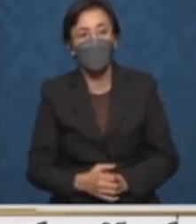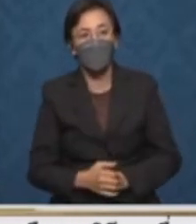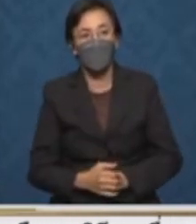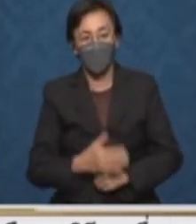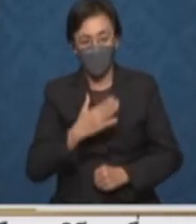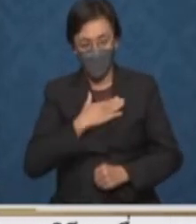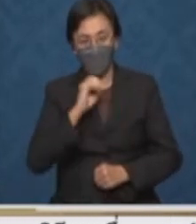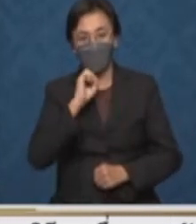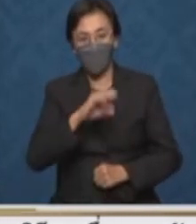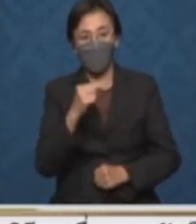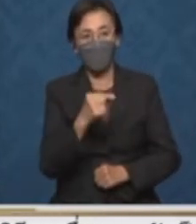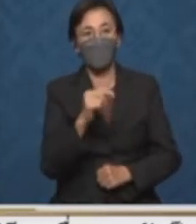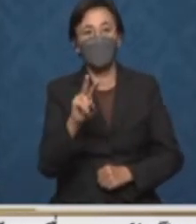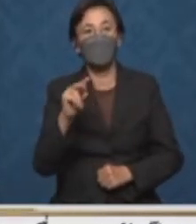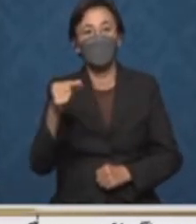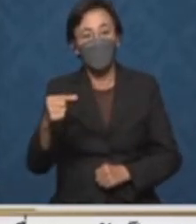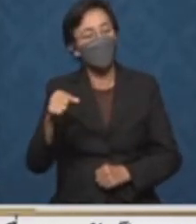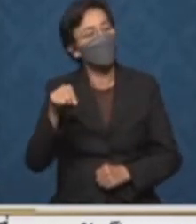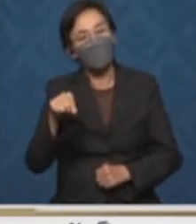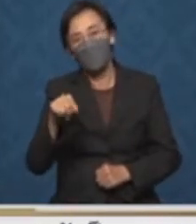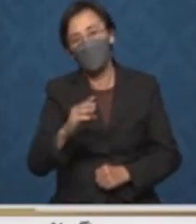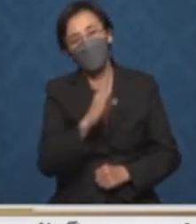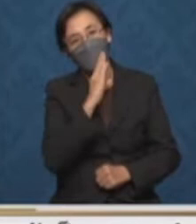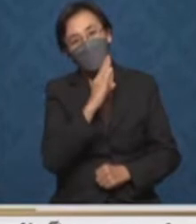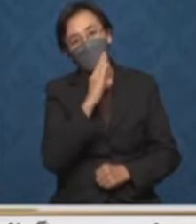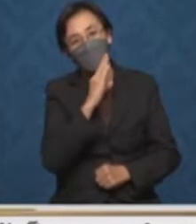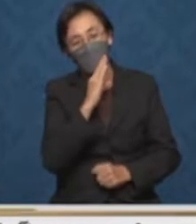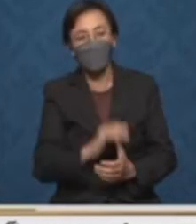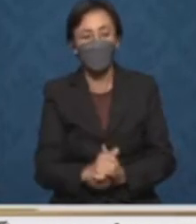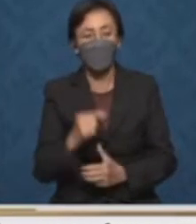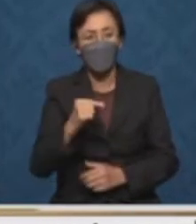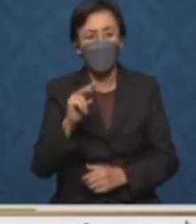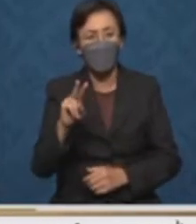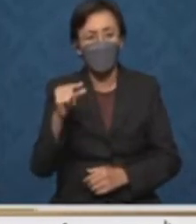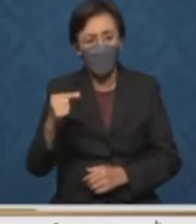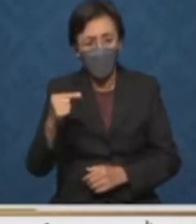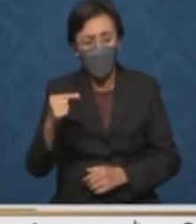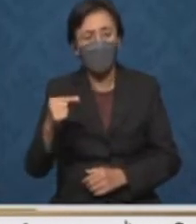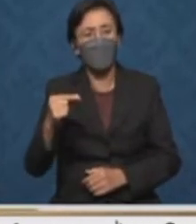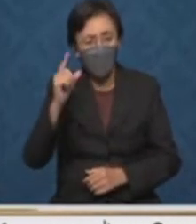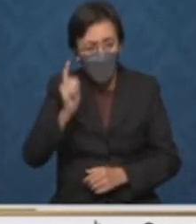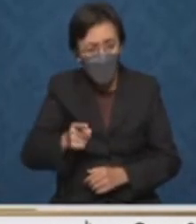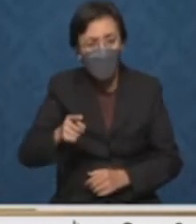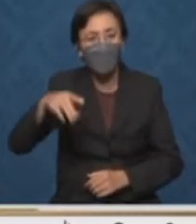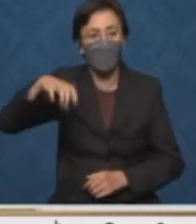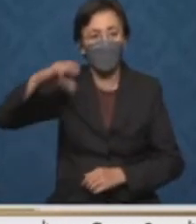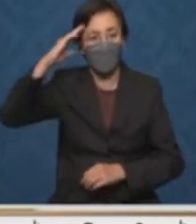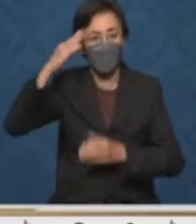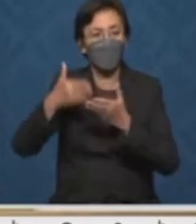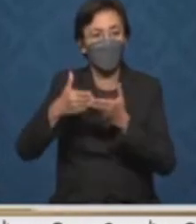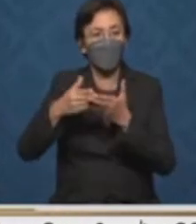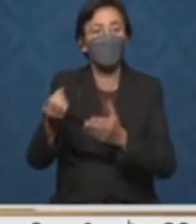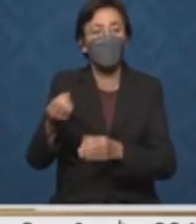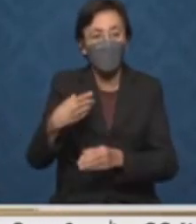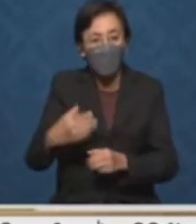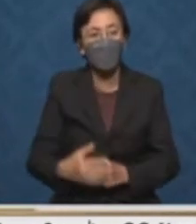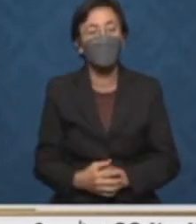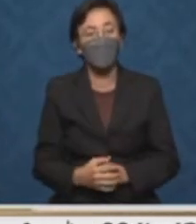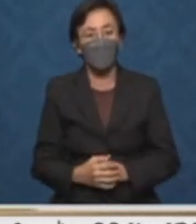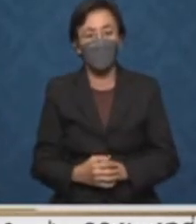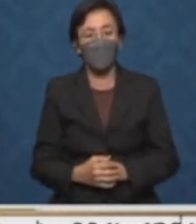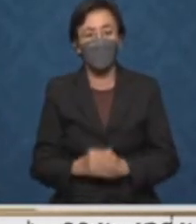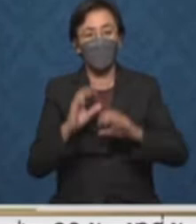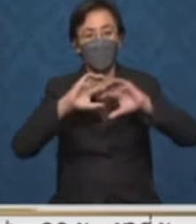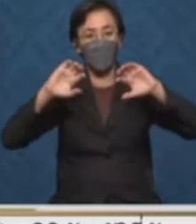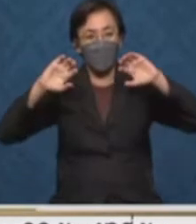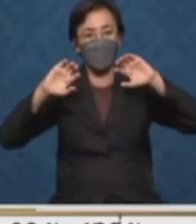าอันนี้แหละ G2G เก๋นะครับแต่กองทัพเรือก็บอก G2G จริงท่านประธานดูครับฝั่งจีนนะครับรัฐบา